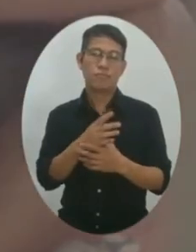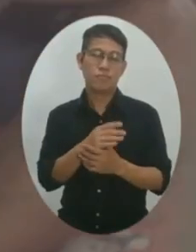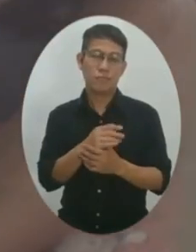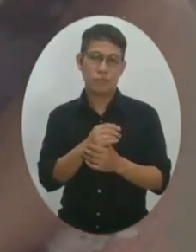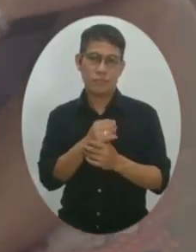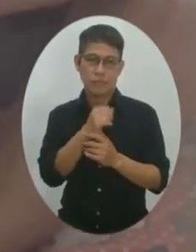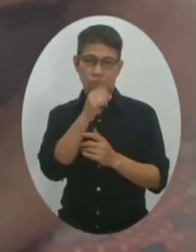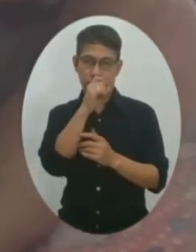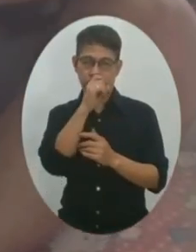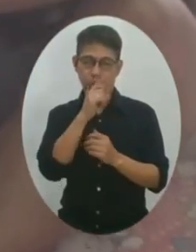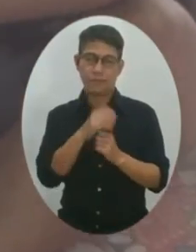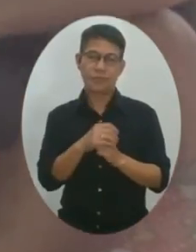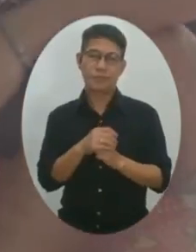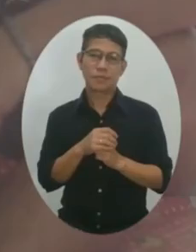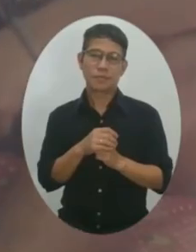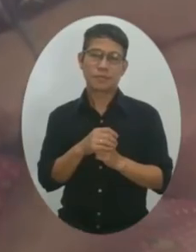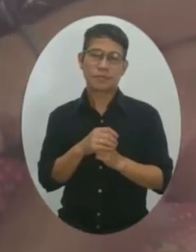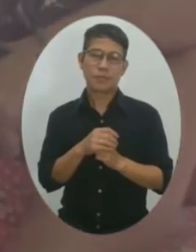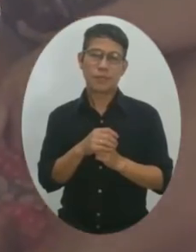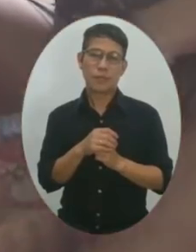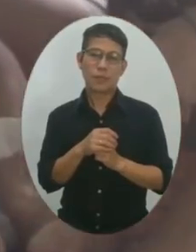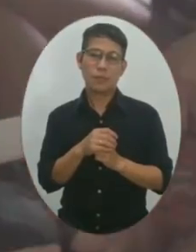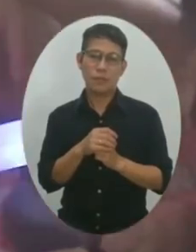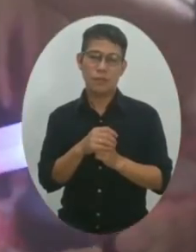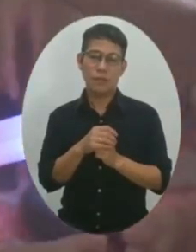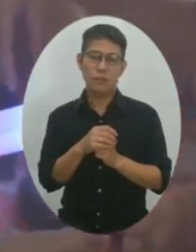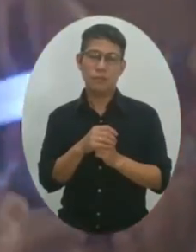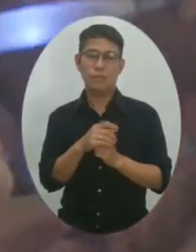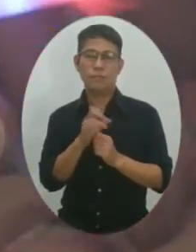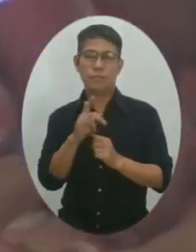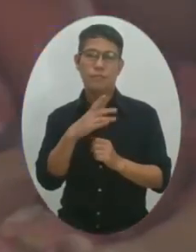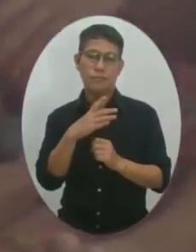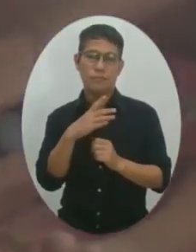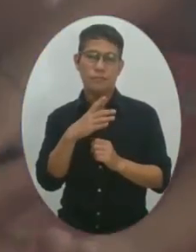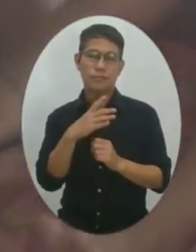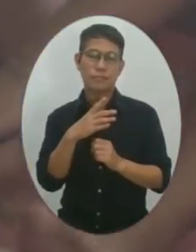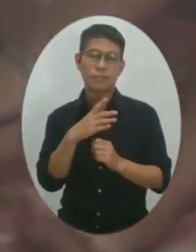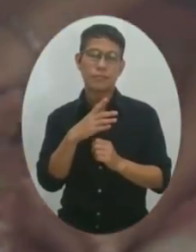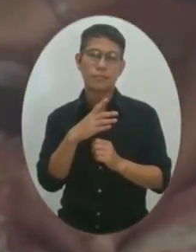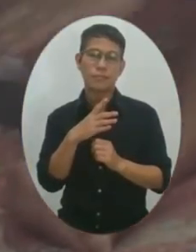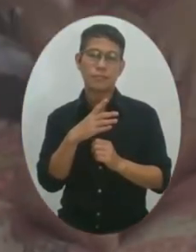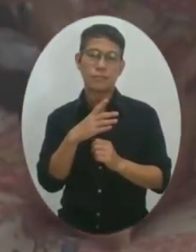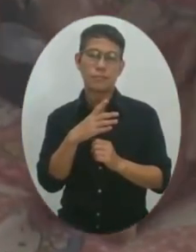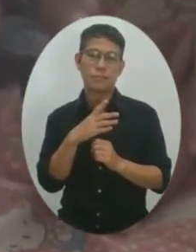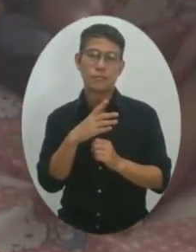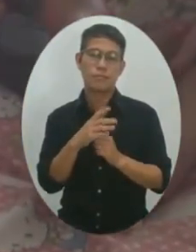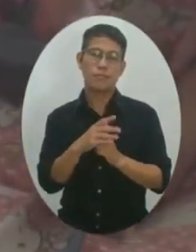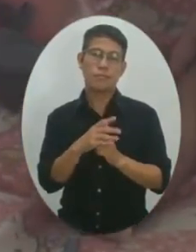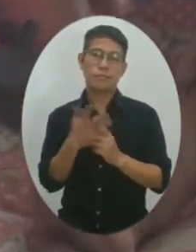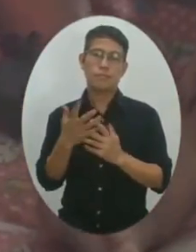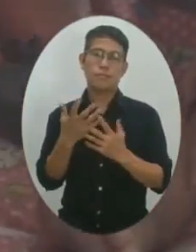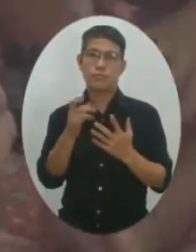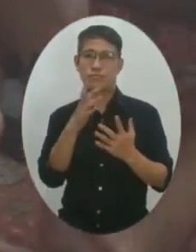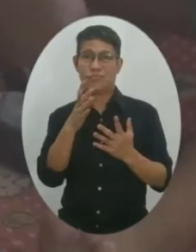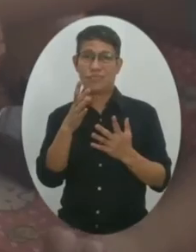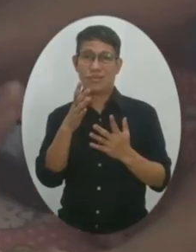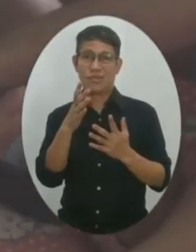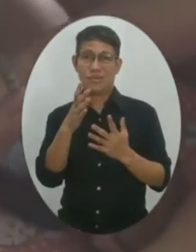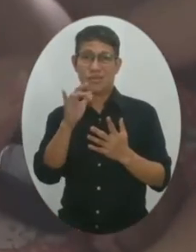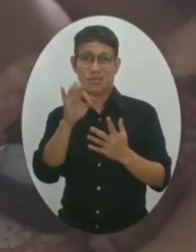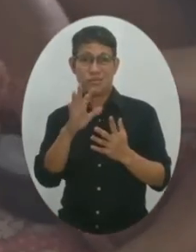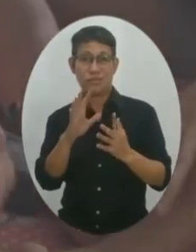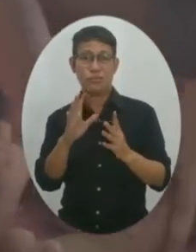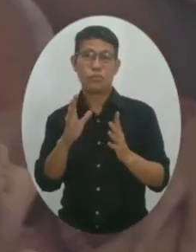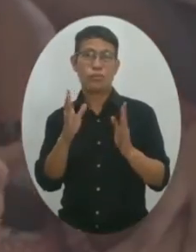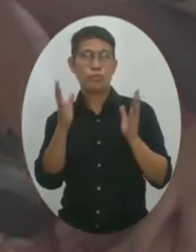mapasaya na rin ako kasi ito yung nakikita ko silang masaya kasi yung pamangking ko napapatawa na rin ako. Tapos yun po, madalas na lang